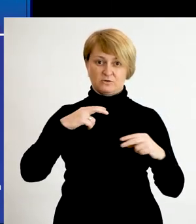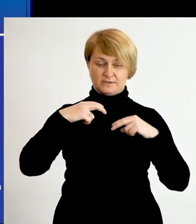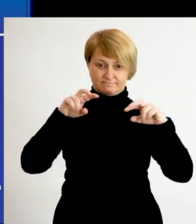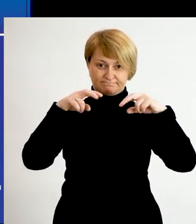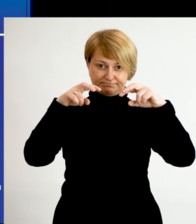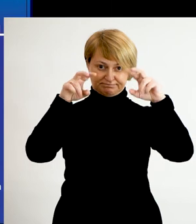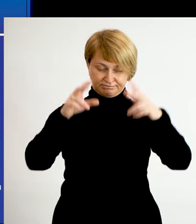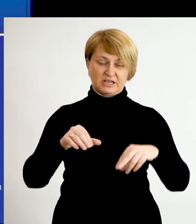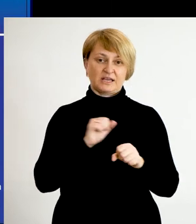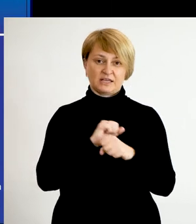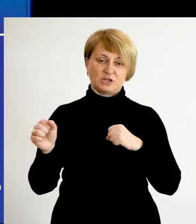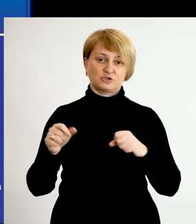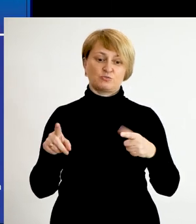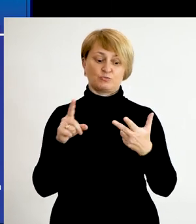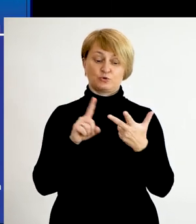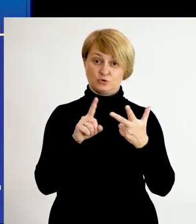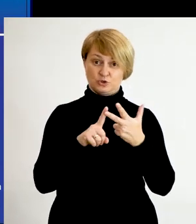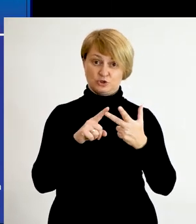modernizacje, plus